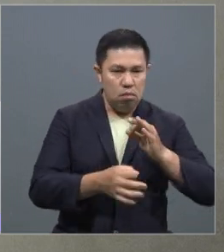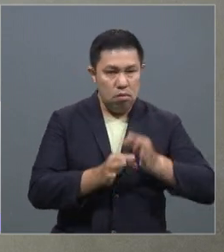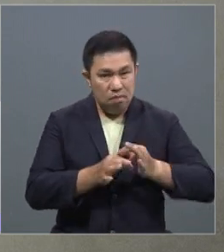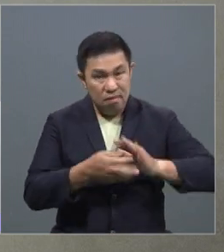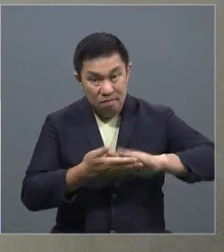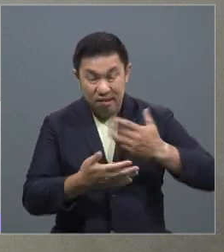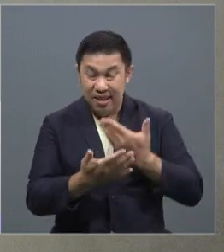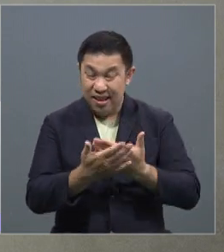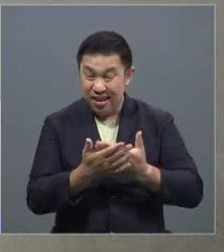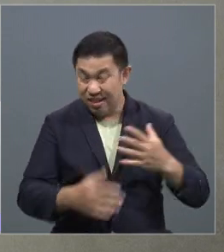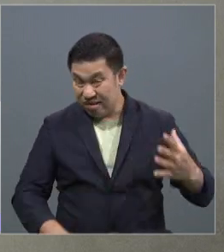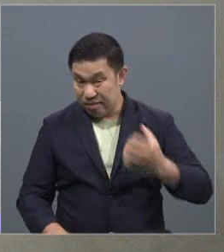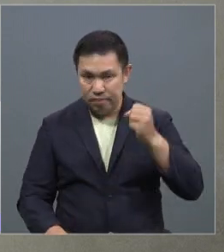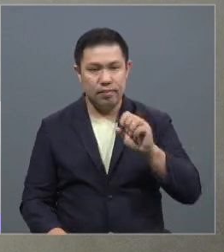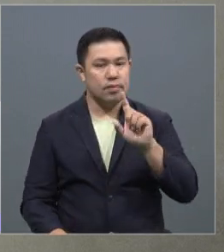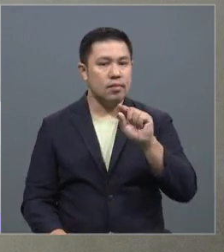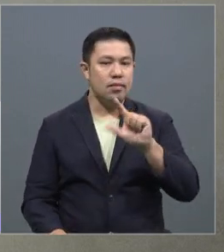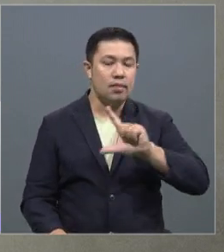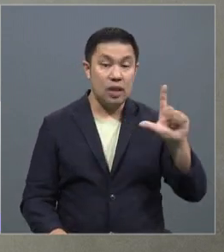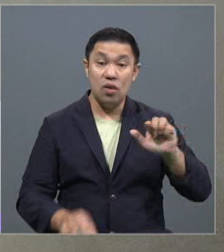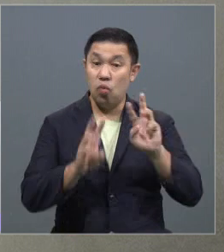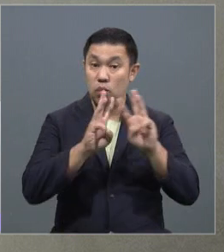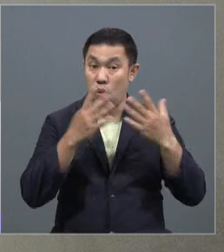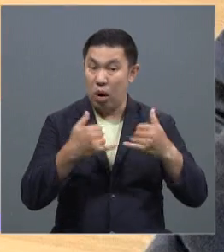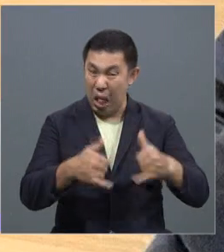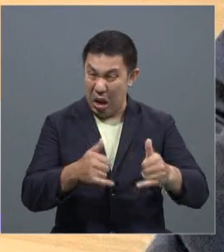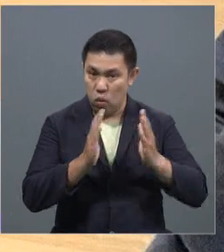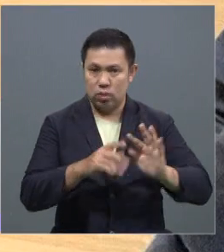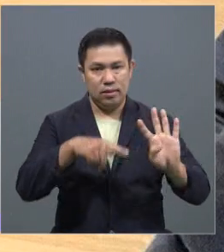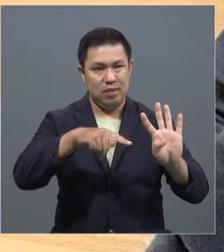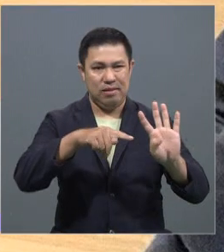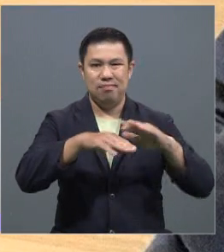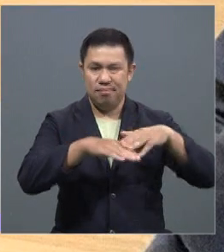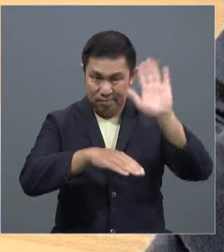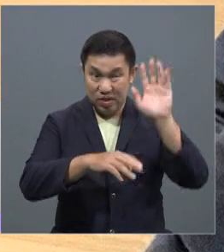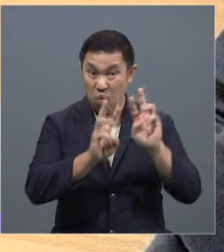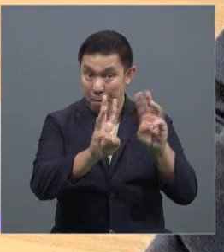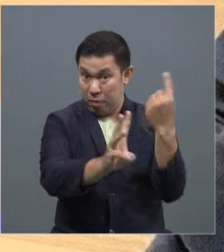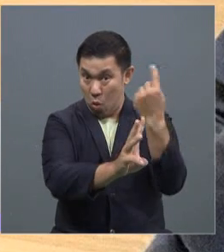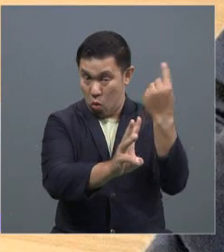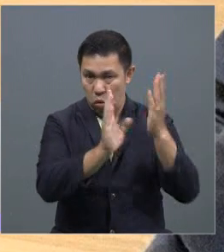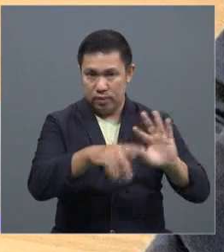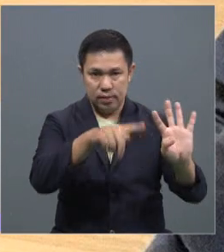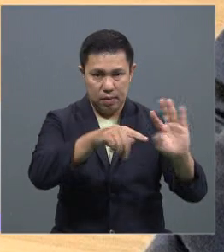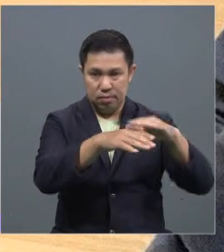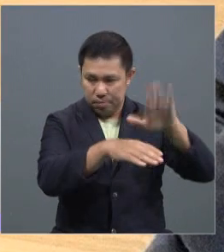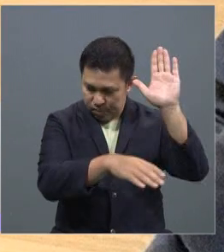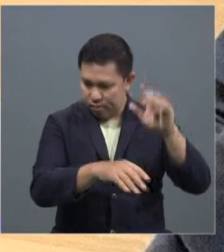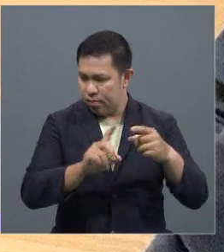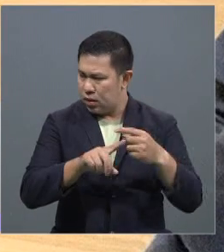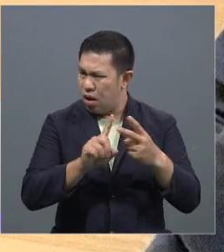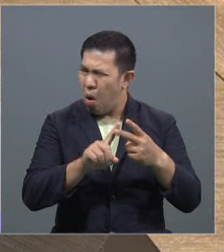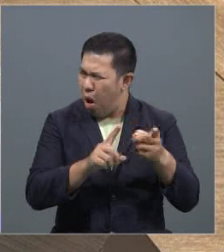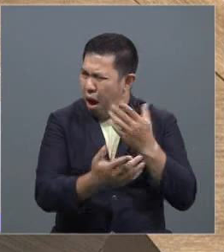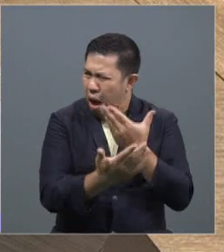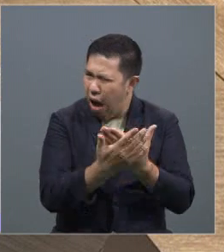มูลค่ากว่า 20ล้านบาทเว็บไซต์นี้มีผู้เล่นมากกว่า 4,000คนอันนี้เว็บเดียวนะเว็บนี้เจอ